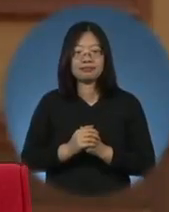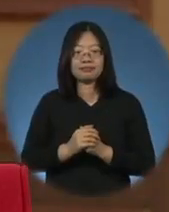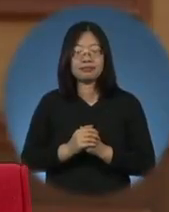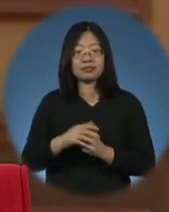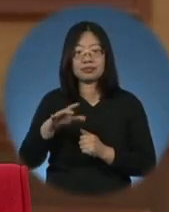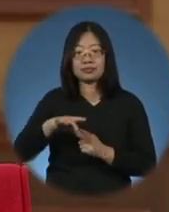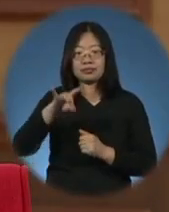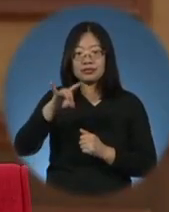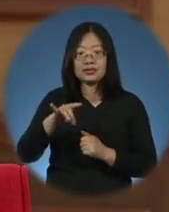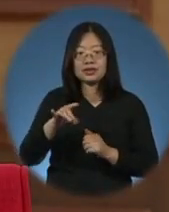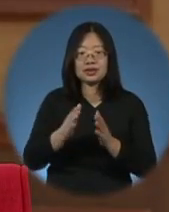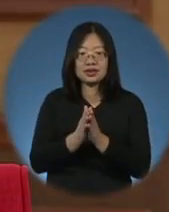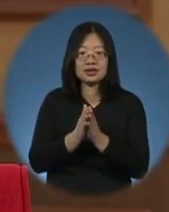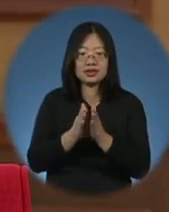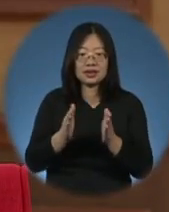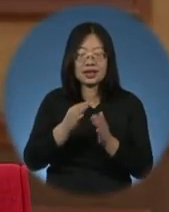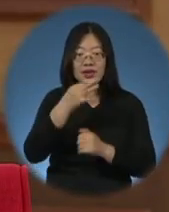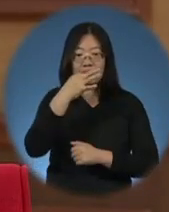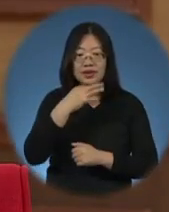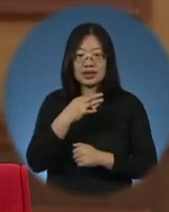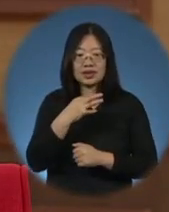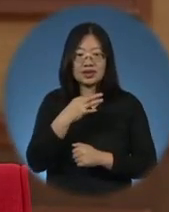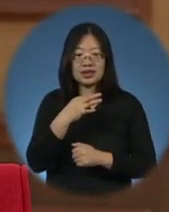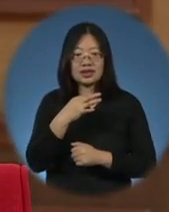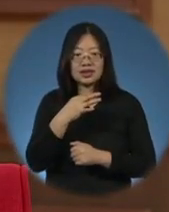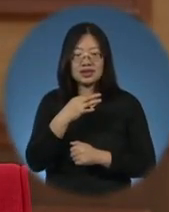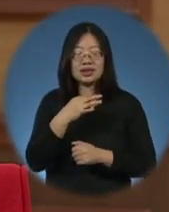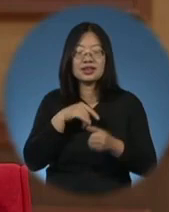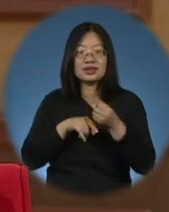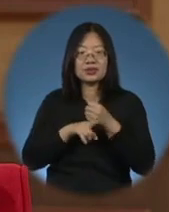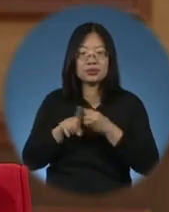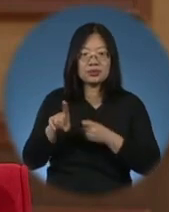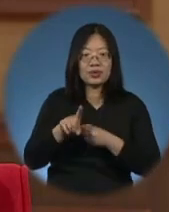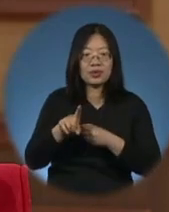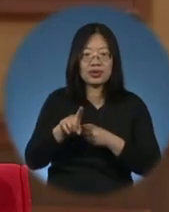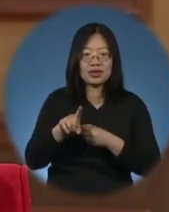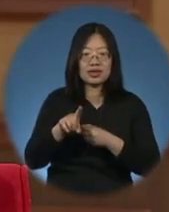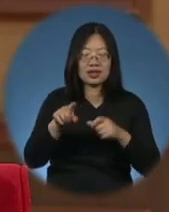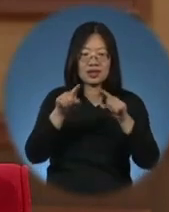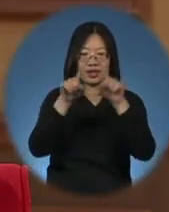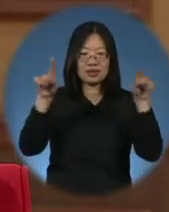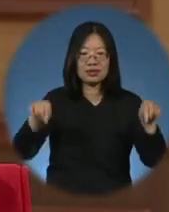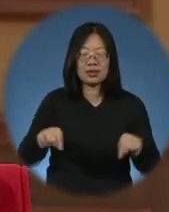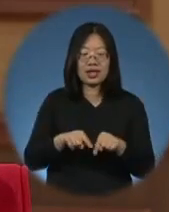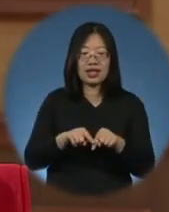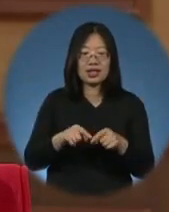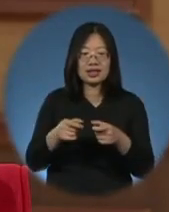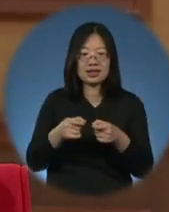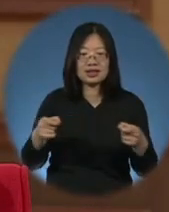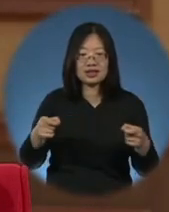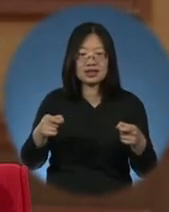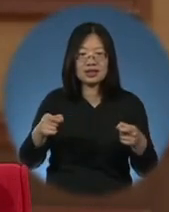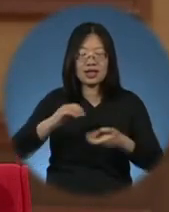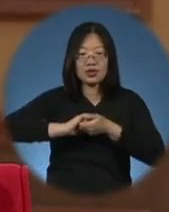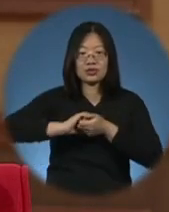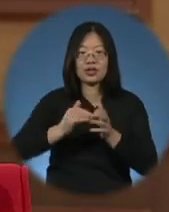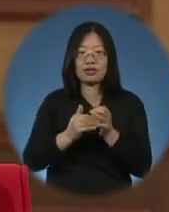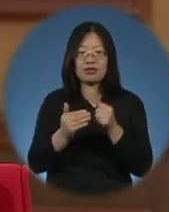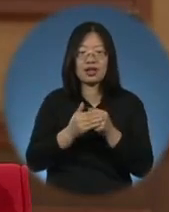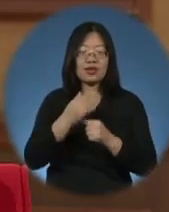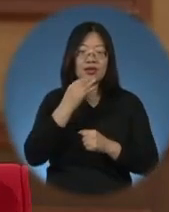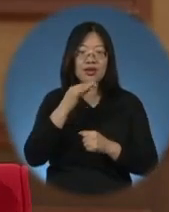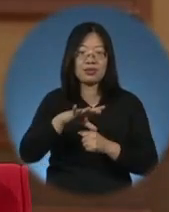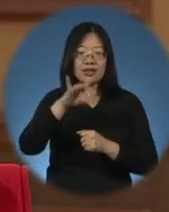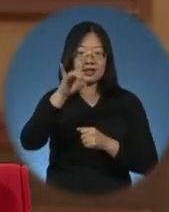그거는 먼저 시작하는 게 유리한 거는 이 유판의 길이가 유한하잖아요. 그래서